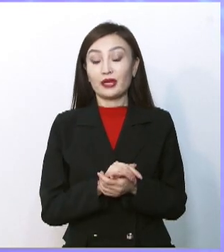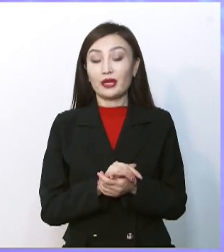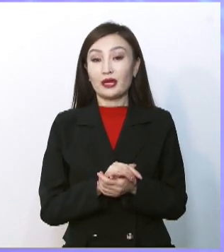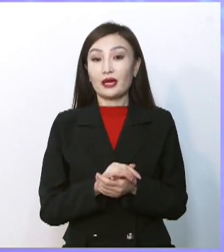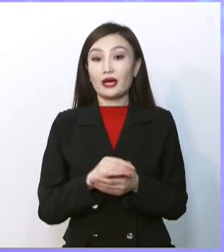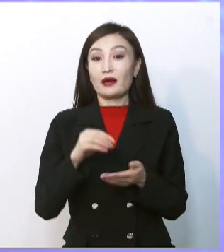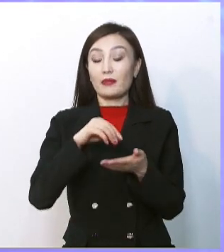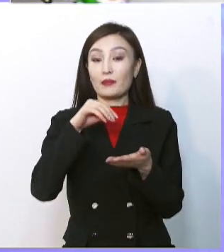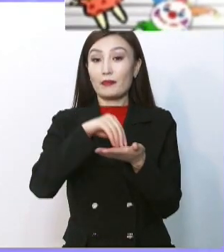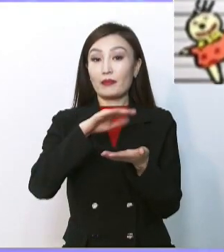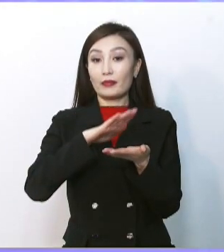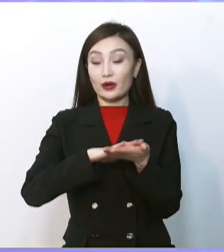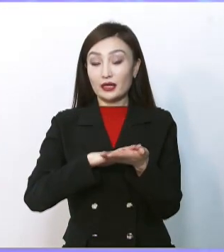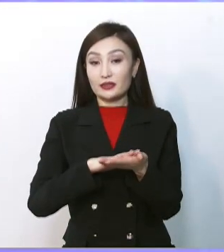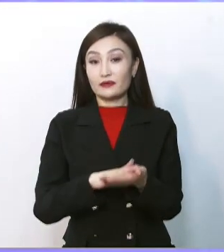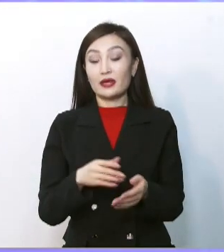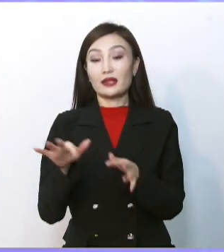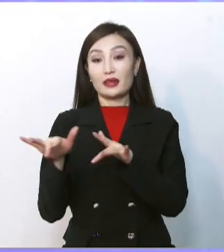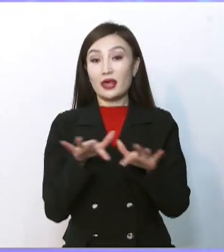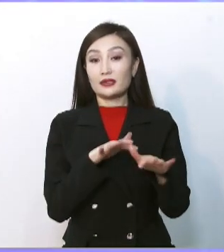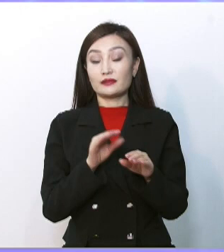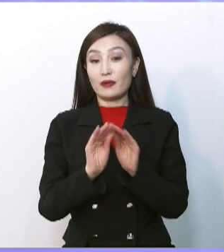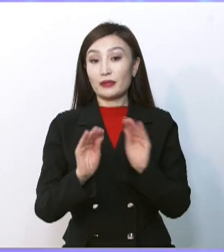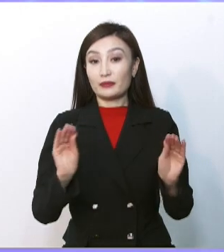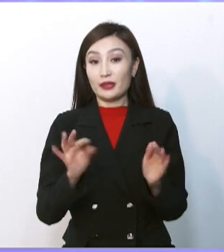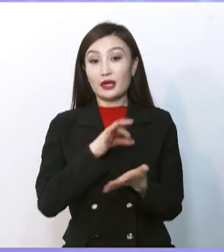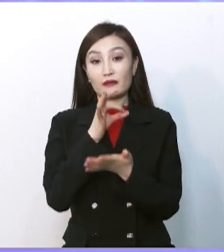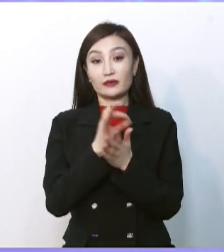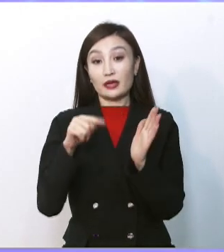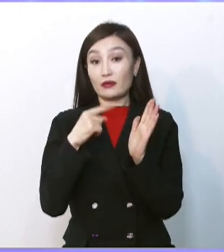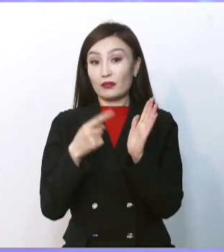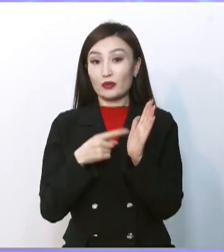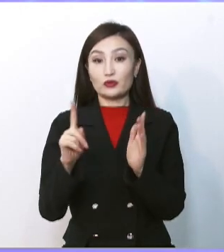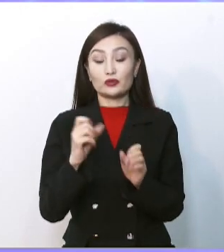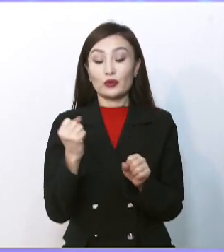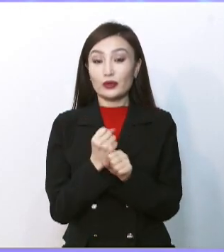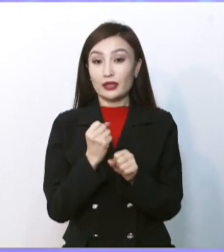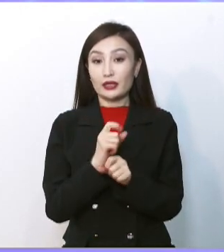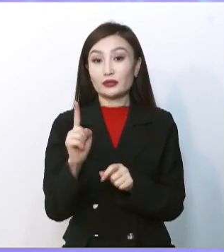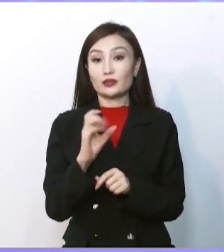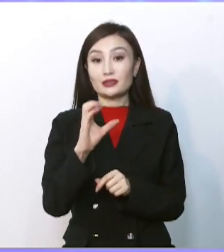Обозначает действие предмета. Отвечает на вопросы «что делать?», «что